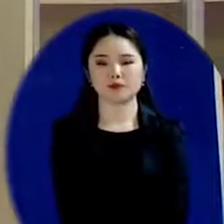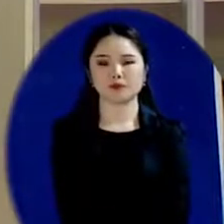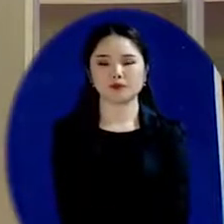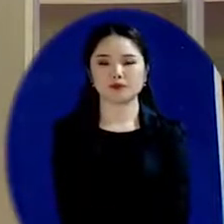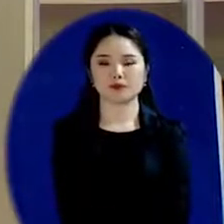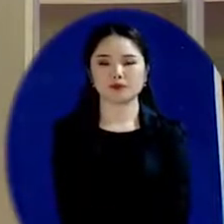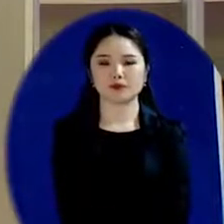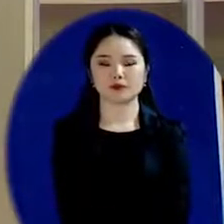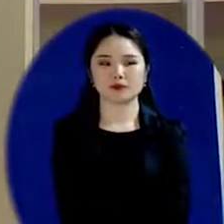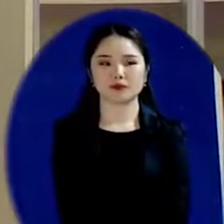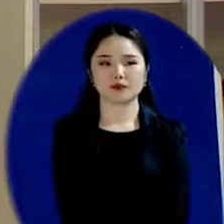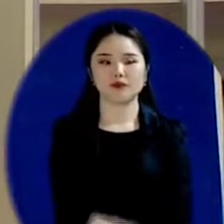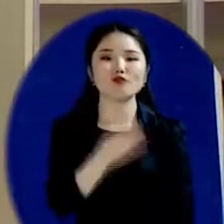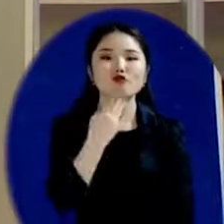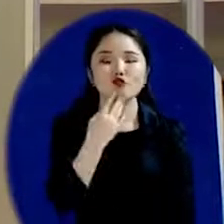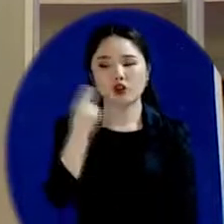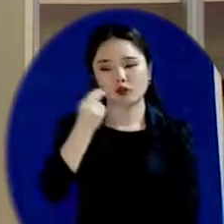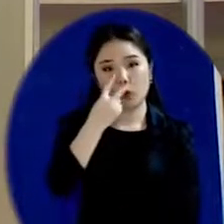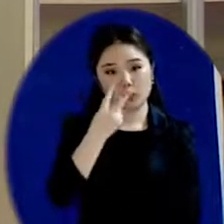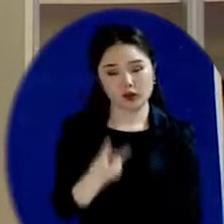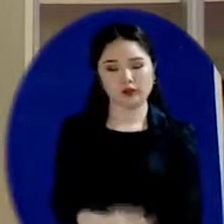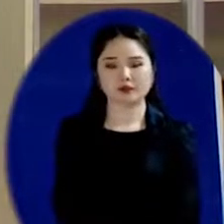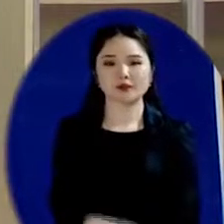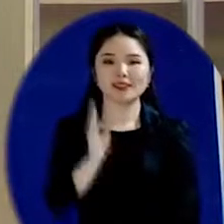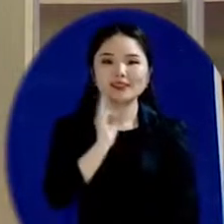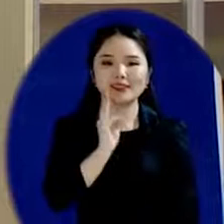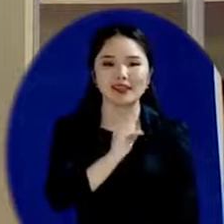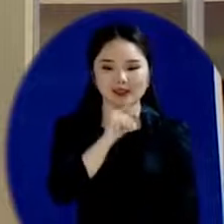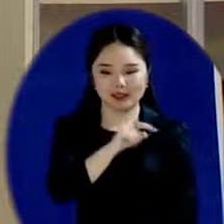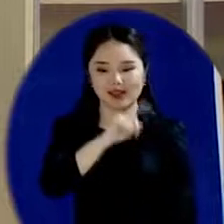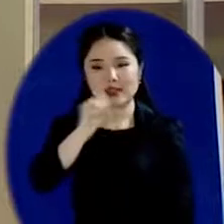За тэгвэл өнгөөр ангилъя бүгдээрээ. Шар